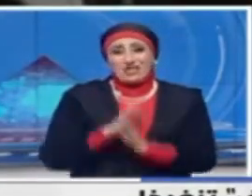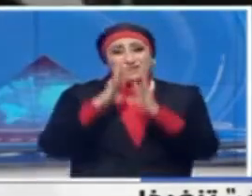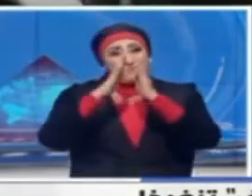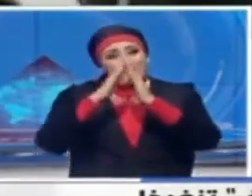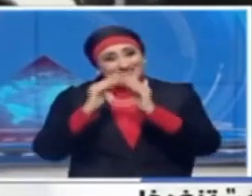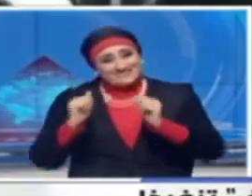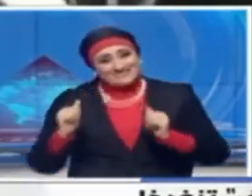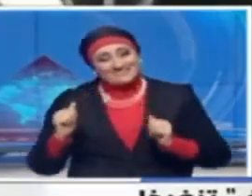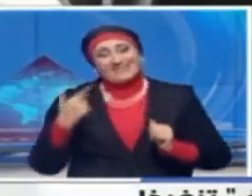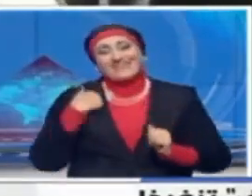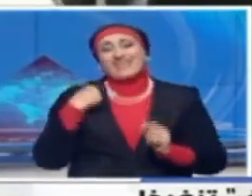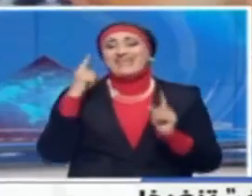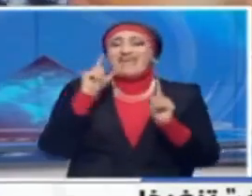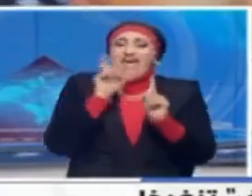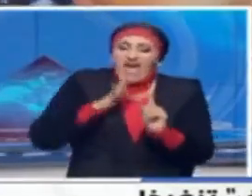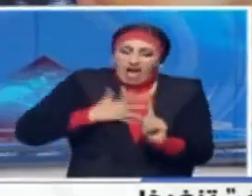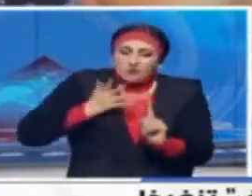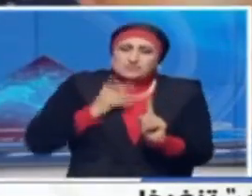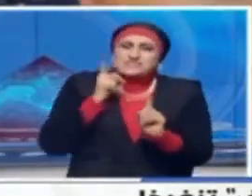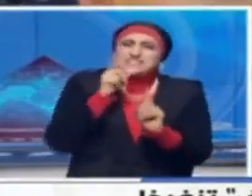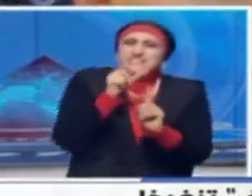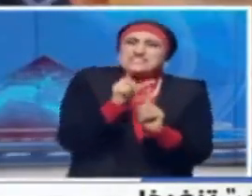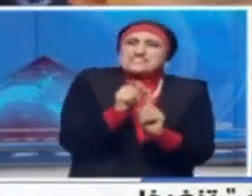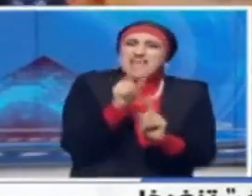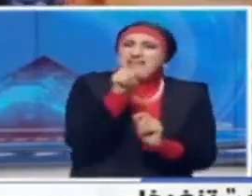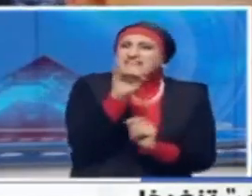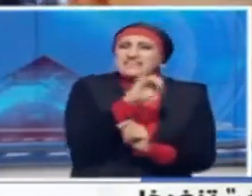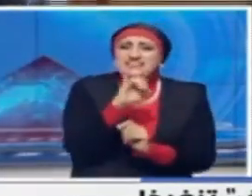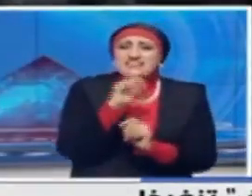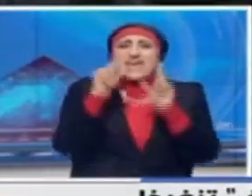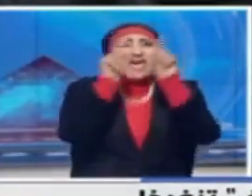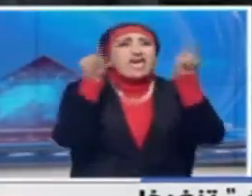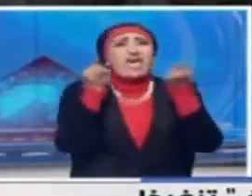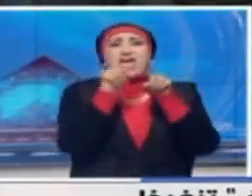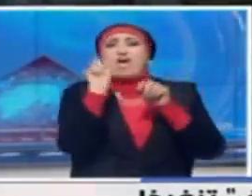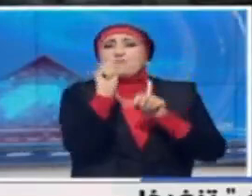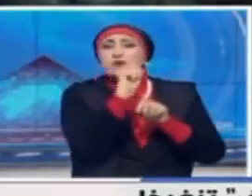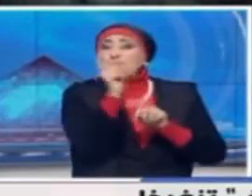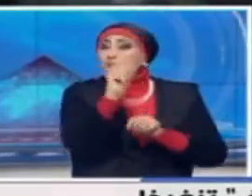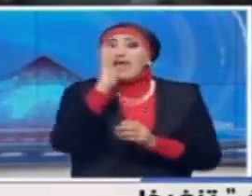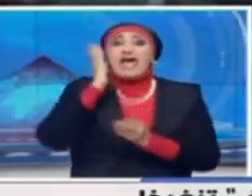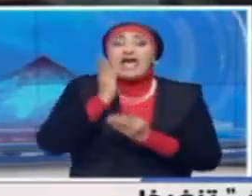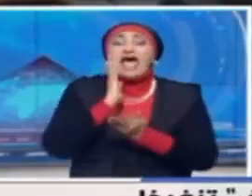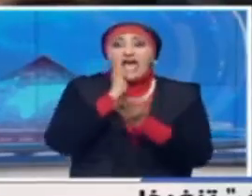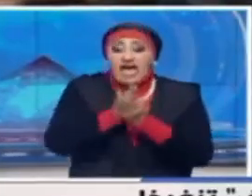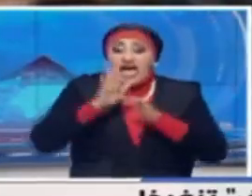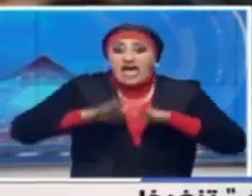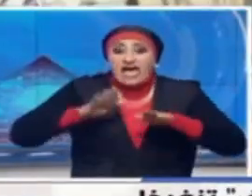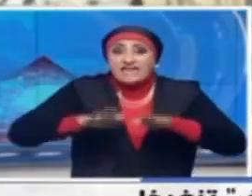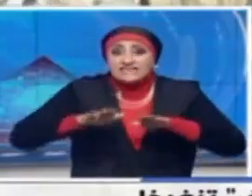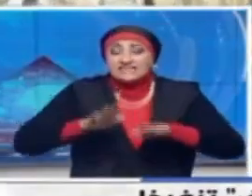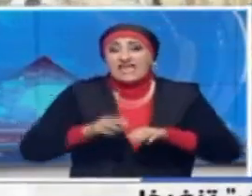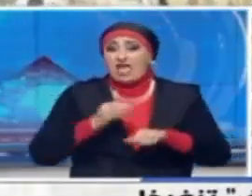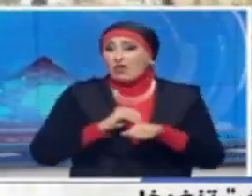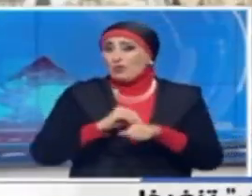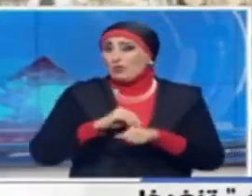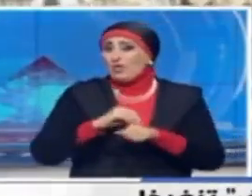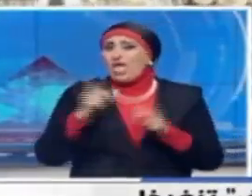مصر الامل ده مش مجرد شعار لكن حقيقه،